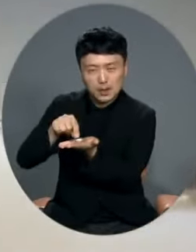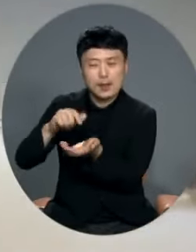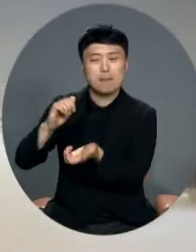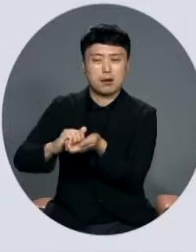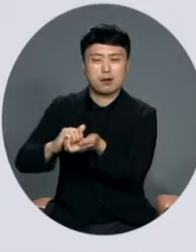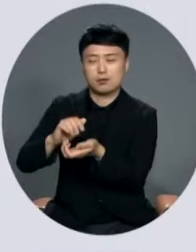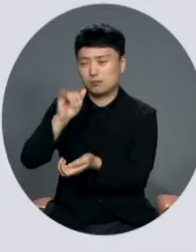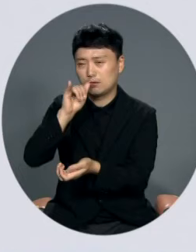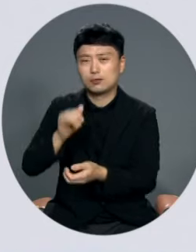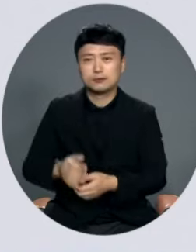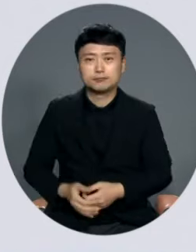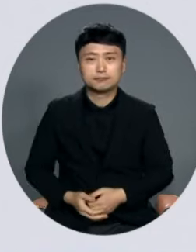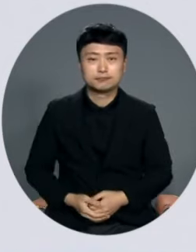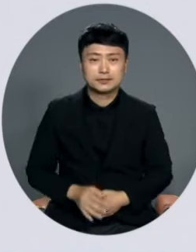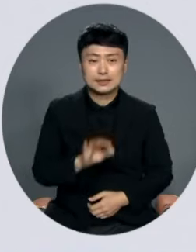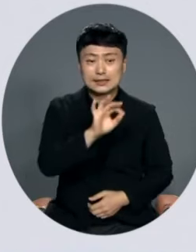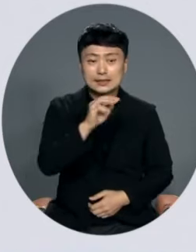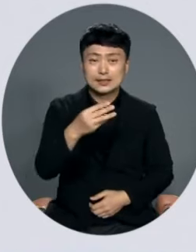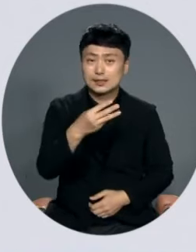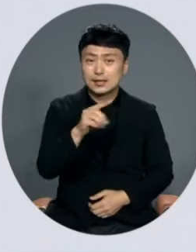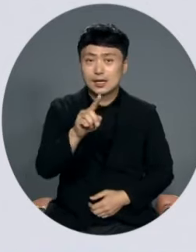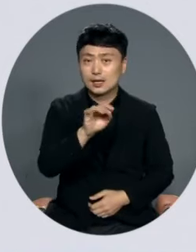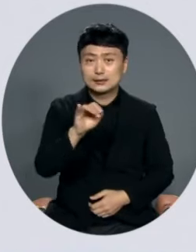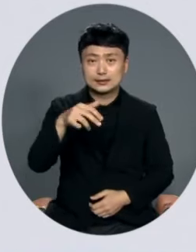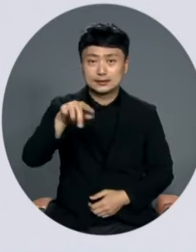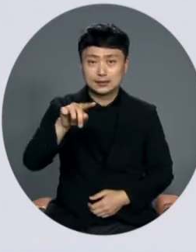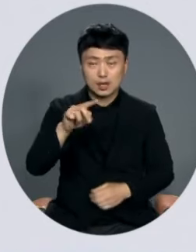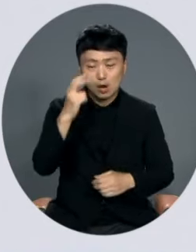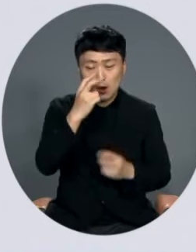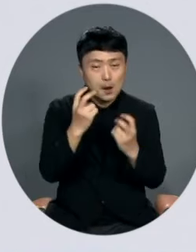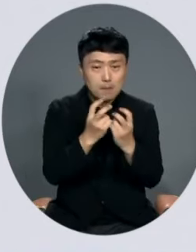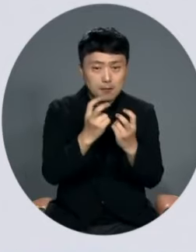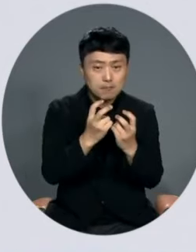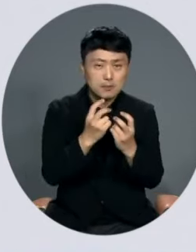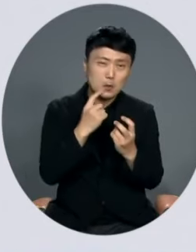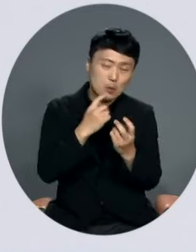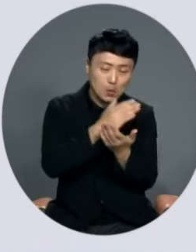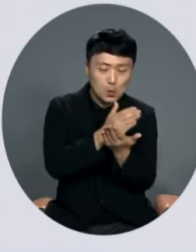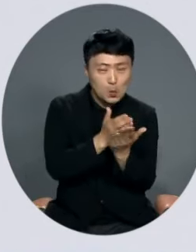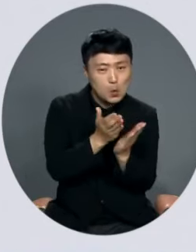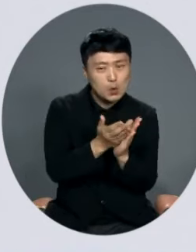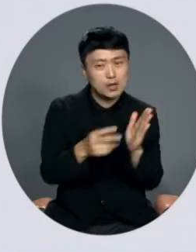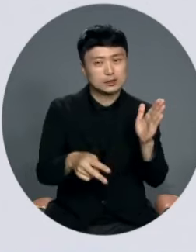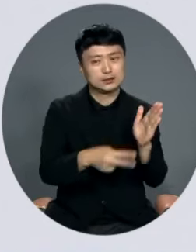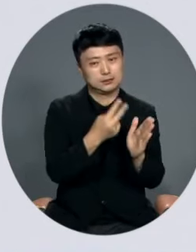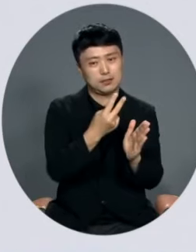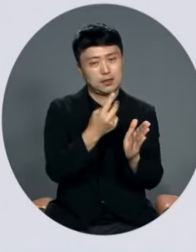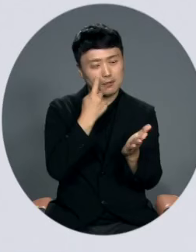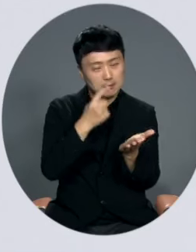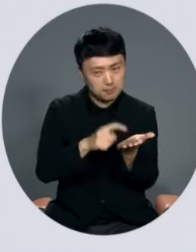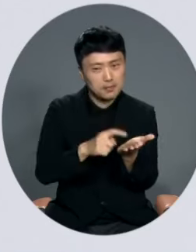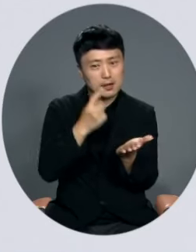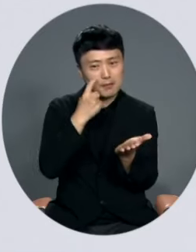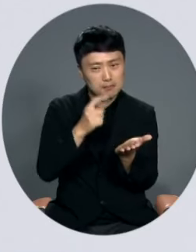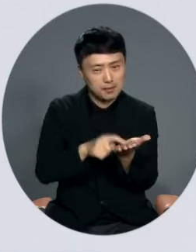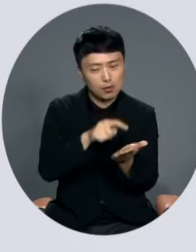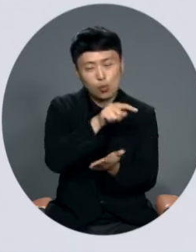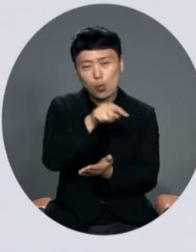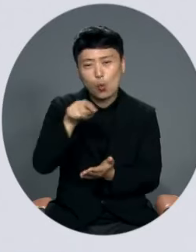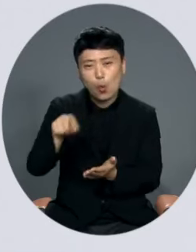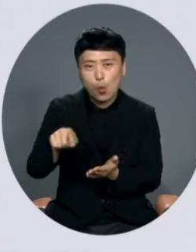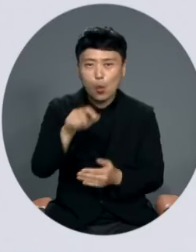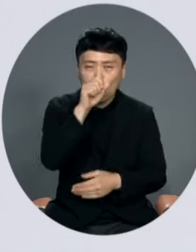있습니다. 일라이자 같은 경우에는 200여 종의 마이크로시스틴을 모두 측정할 수 있는 방법입니다. 두 방법의 장단점이